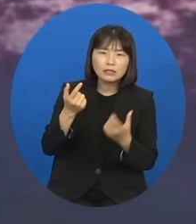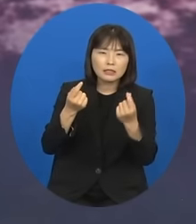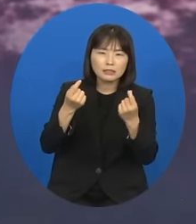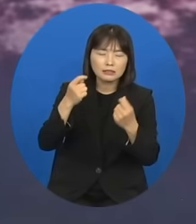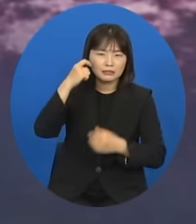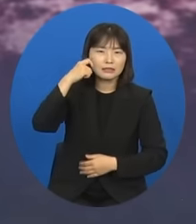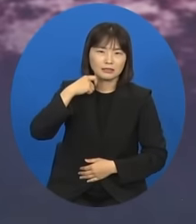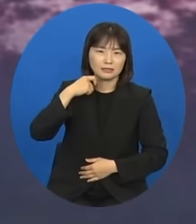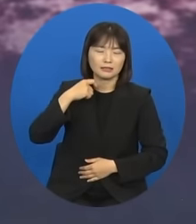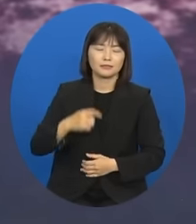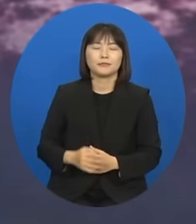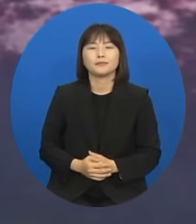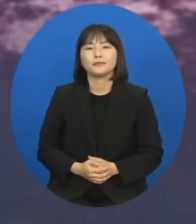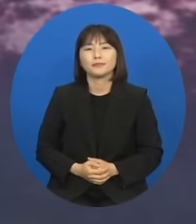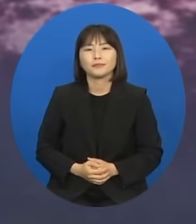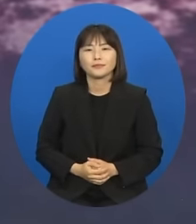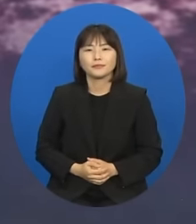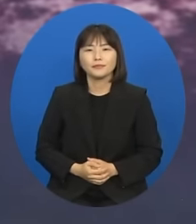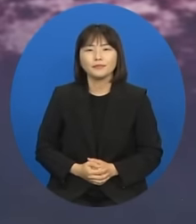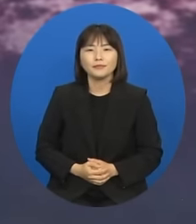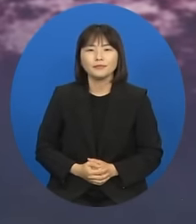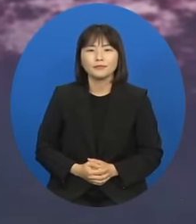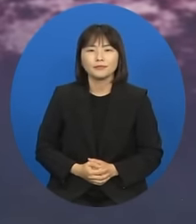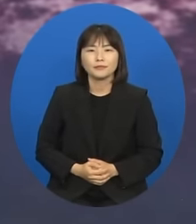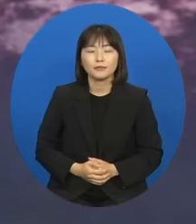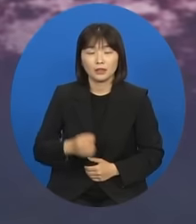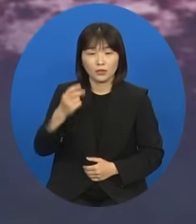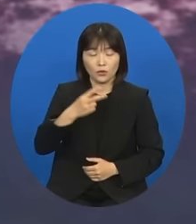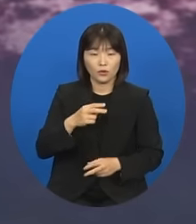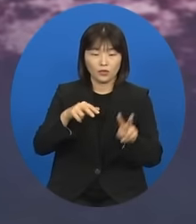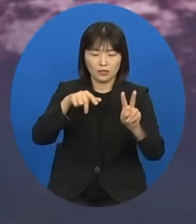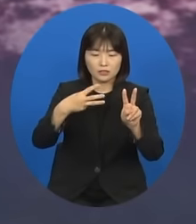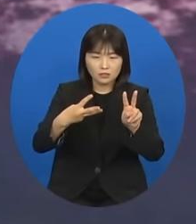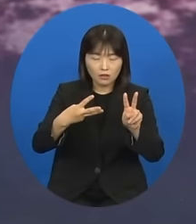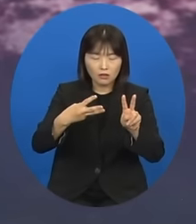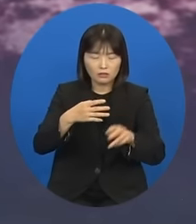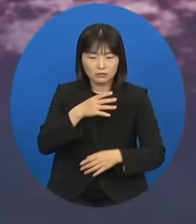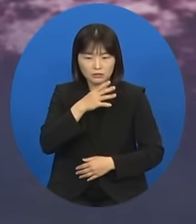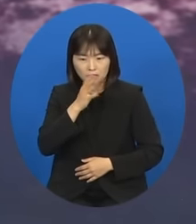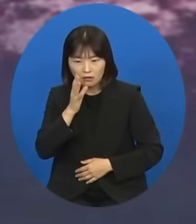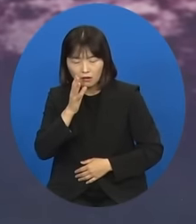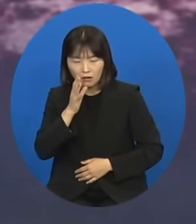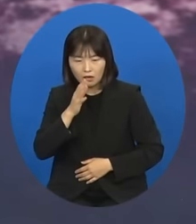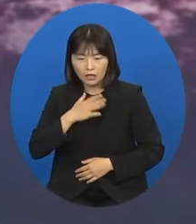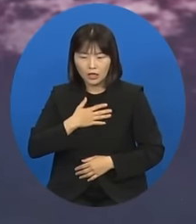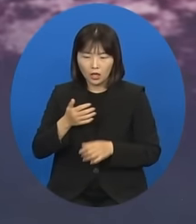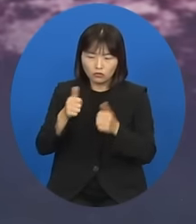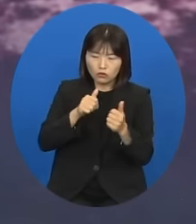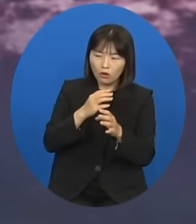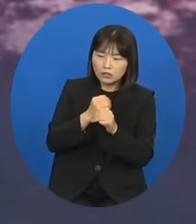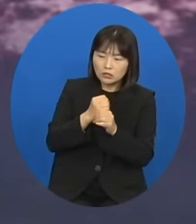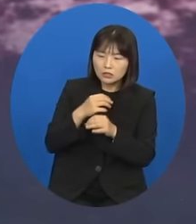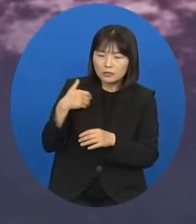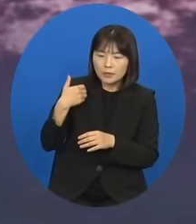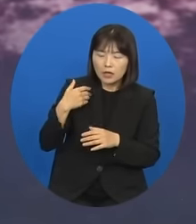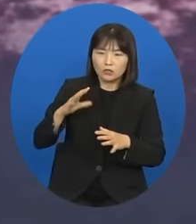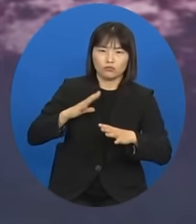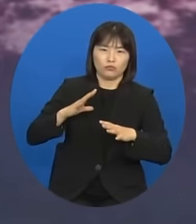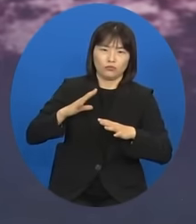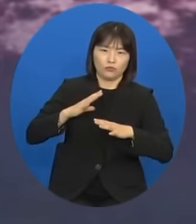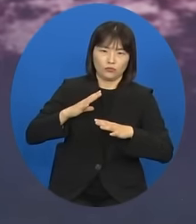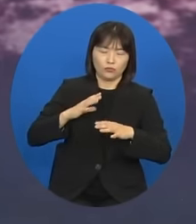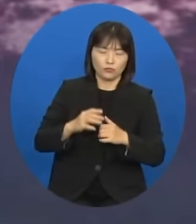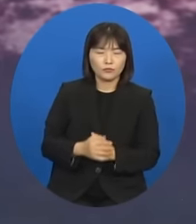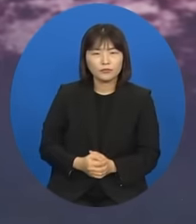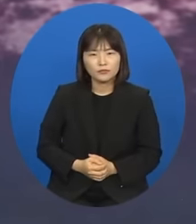문구로 시작을 하죠 게다가 2절에 보니까 나이가 드니까 자신이 언제 죽을지 모른다는 두려움이 들어요